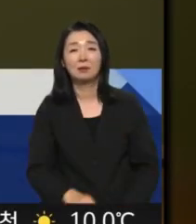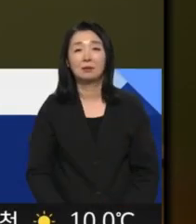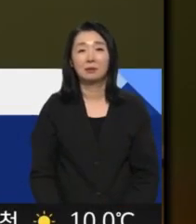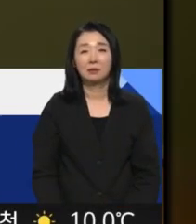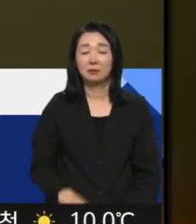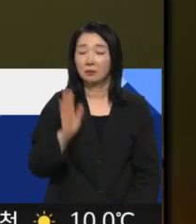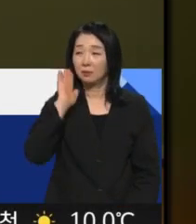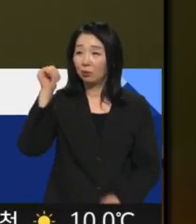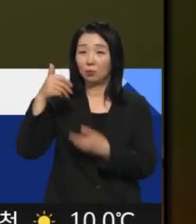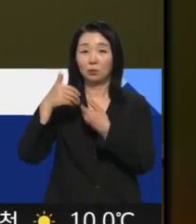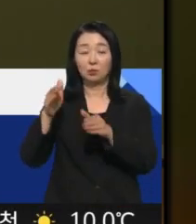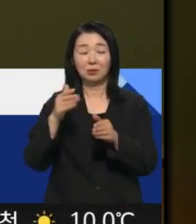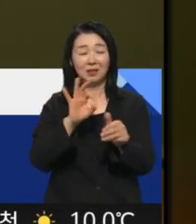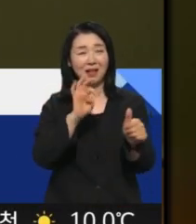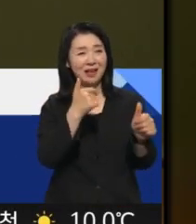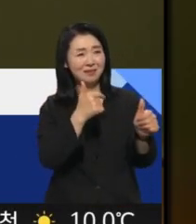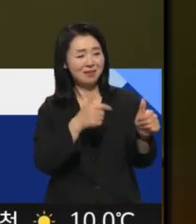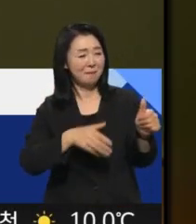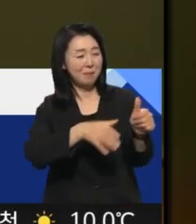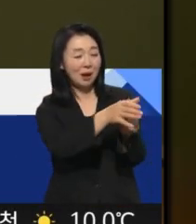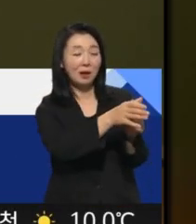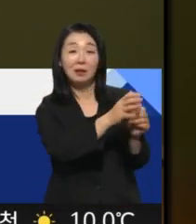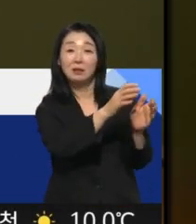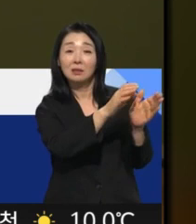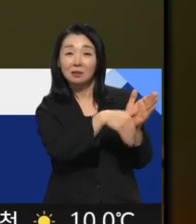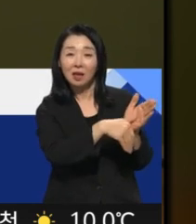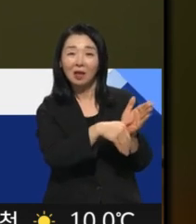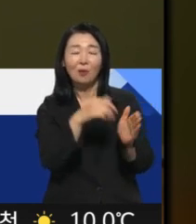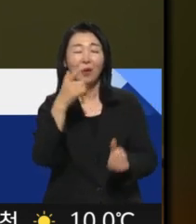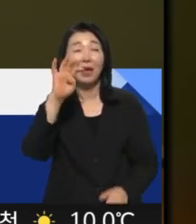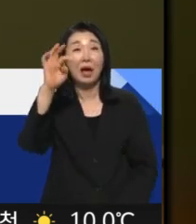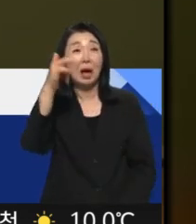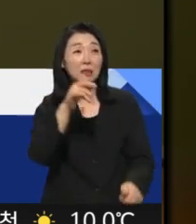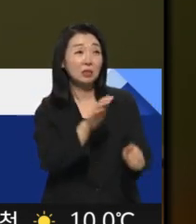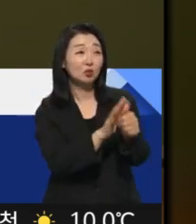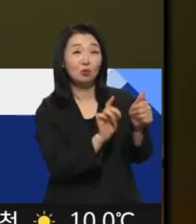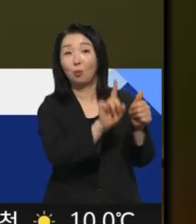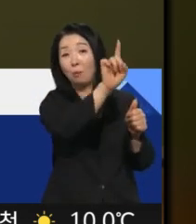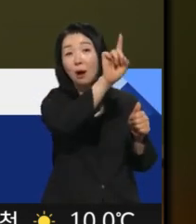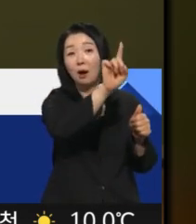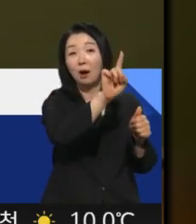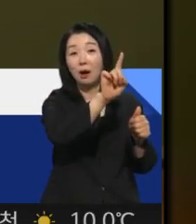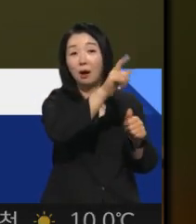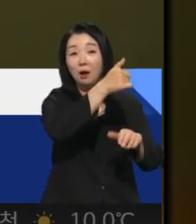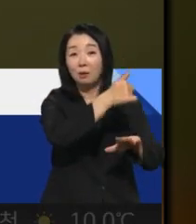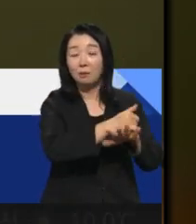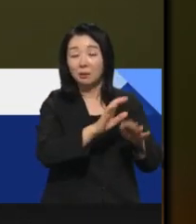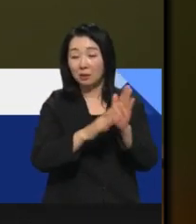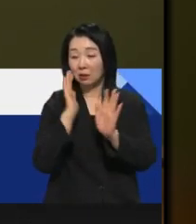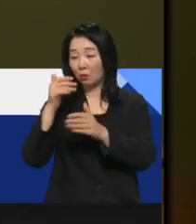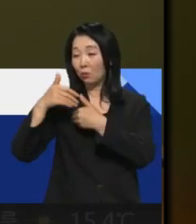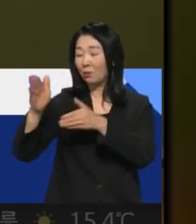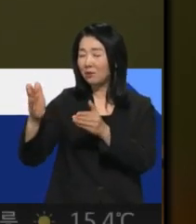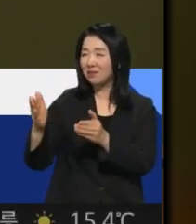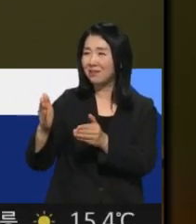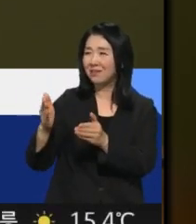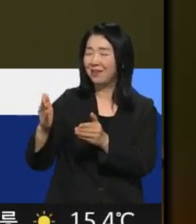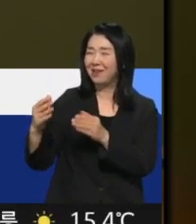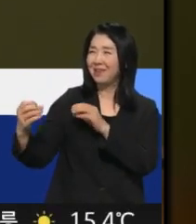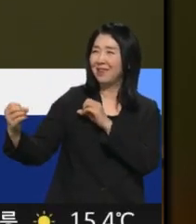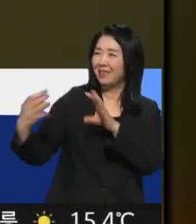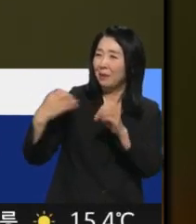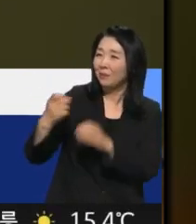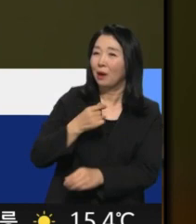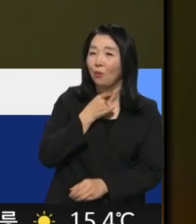대통령실에서 안철수 후보님을 때려줄 때 올라왔다. 안 후보의 지지율이 가장 높았습니다. 막판에 어떻게든 대통령실에 반응을 끌어내겠다